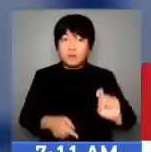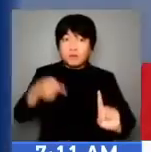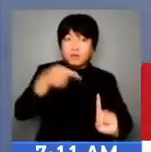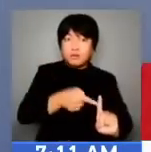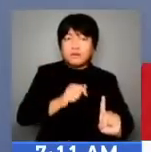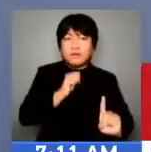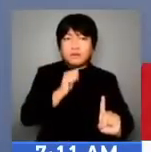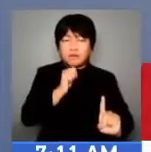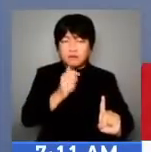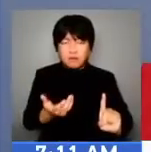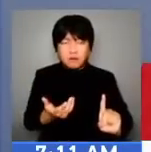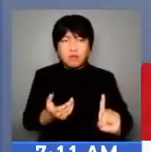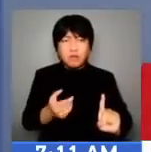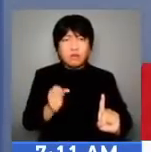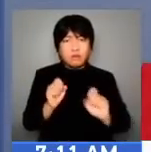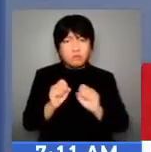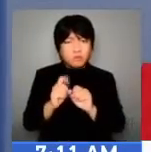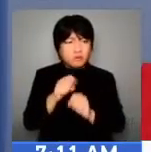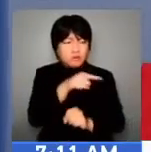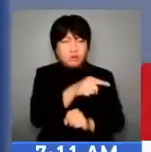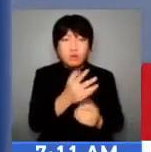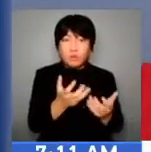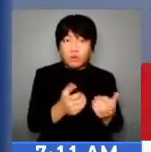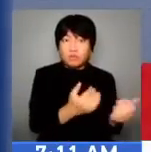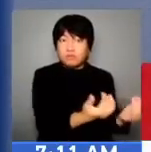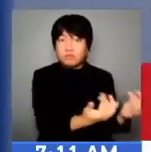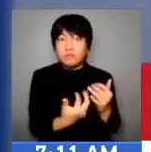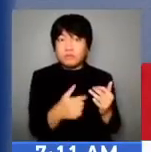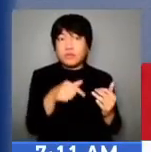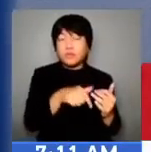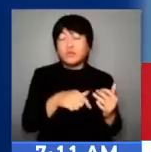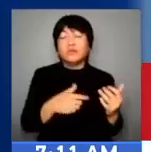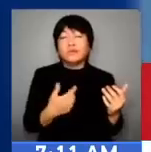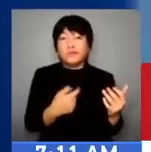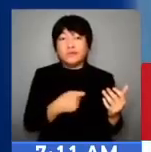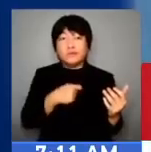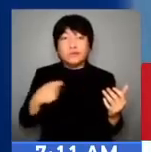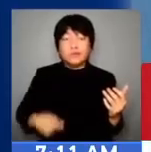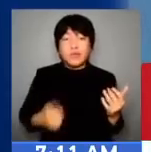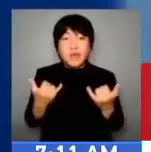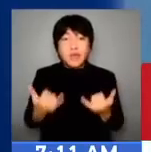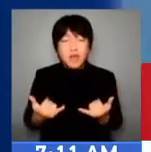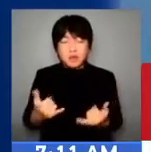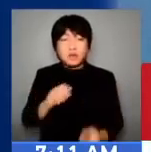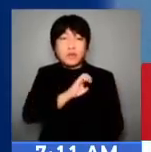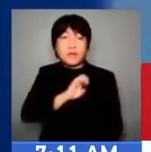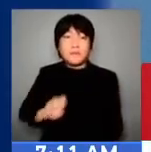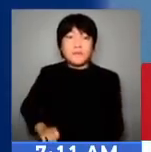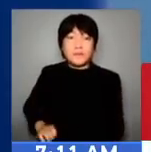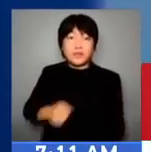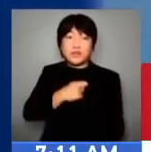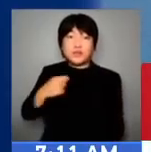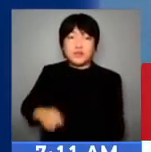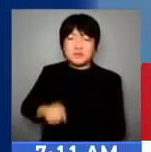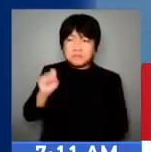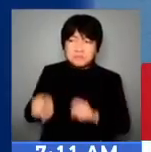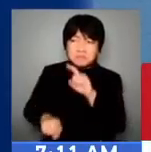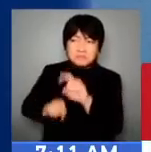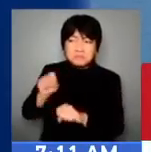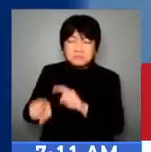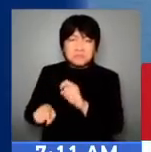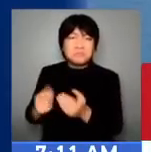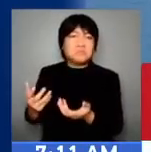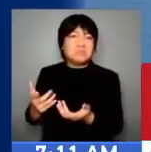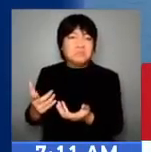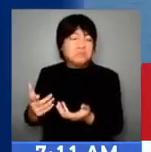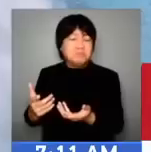award. Sinusubukan pa naming kuhanan ng pahayag ang Chinese Embassy. Pero dati nang sinabi ng Chinese Foreign Ministry na teritoryo